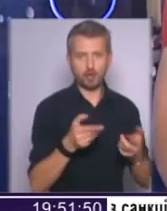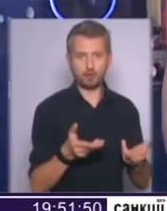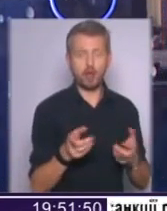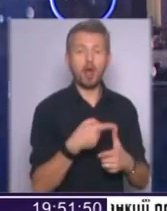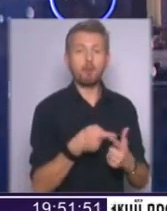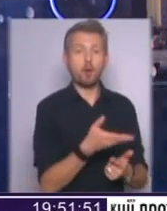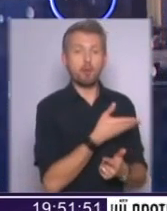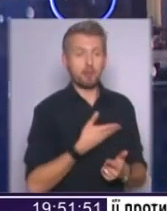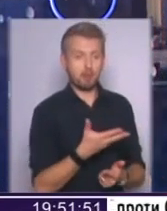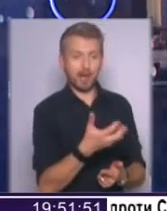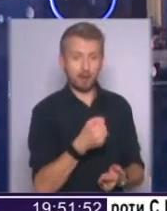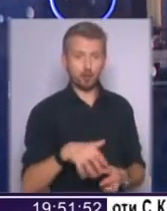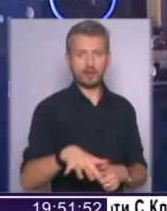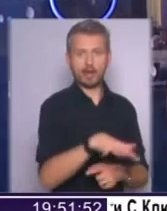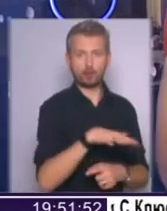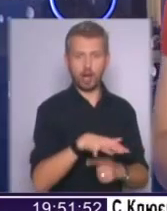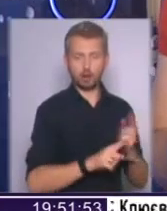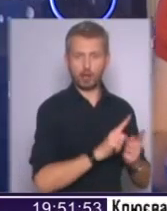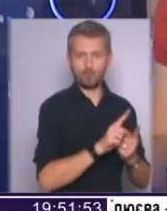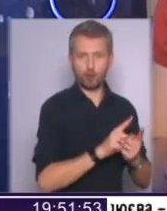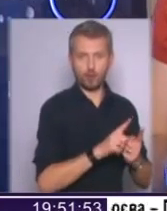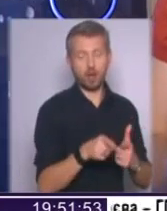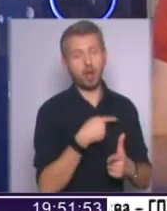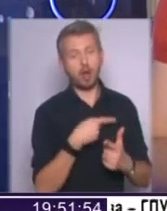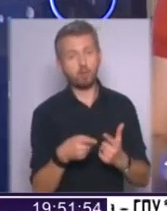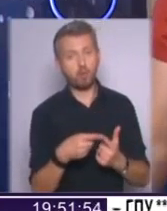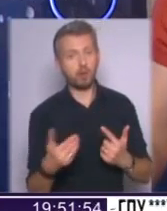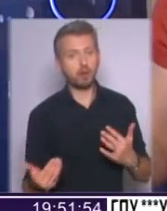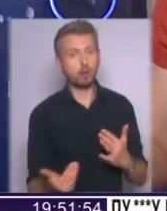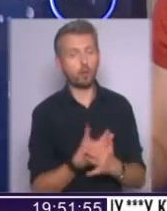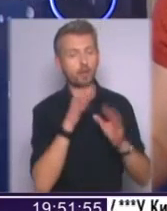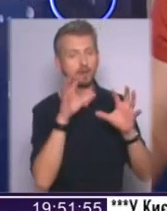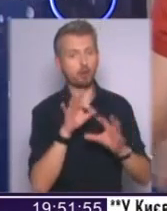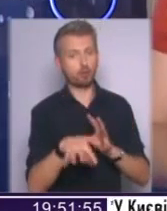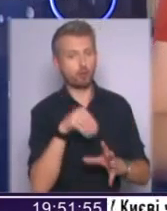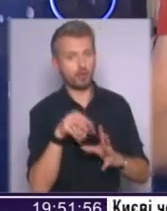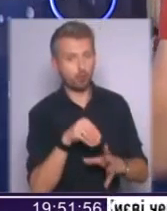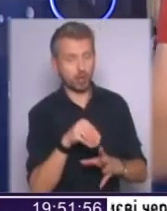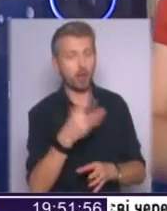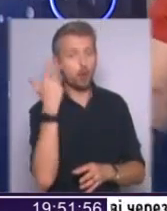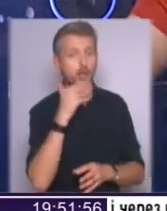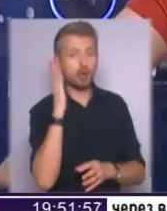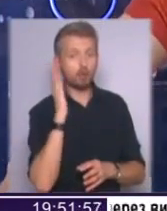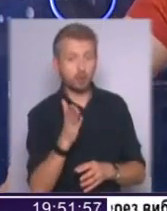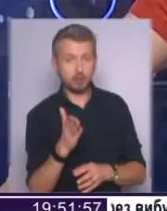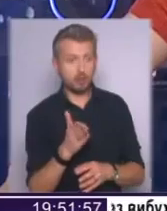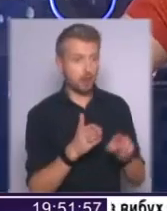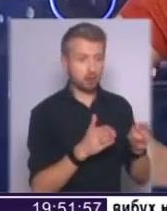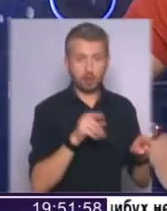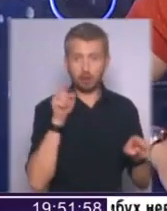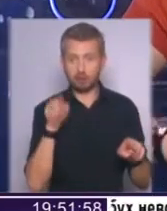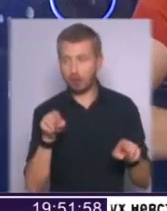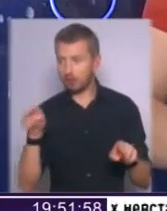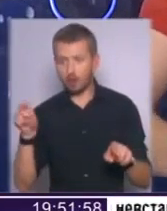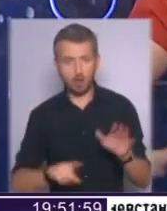ми беремось за територіальну реформу, так, або ми беремось за новий закон про виборів. Але коли ми будемо братись і тут, і тут, і тут, і